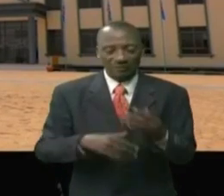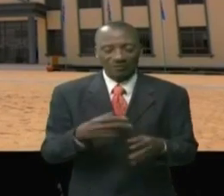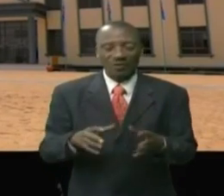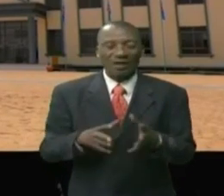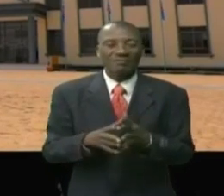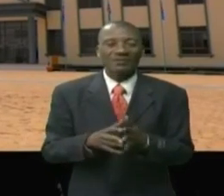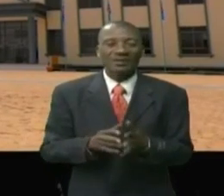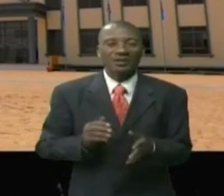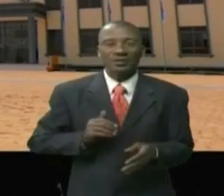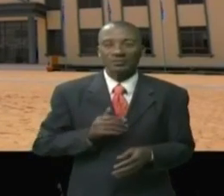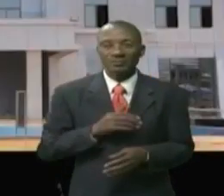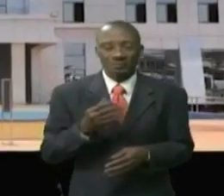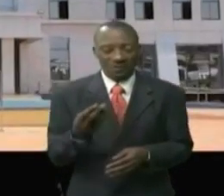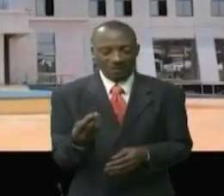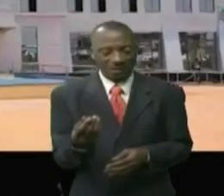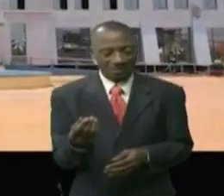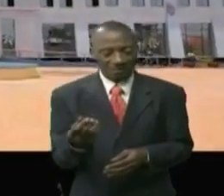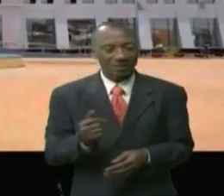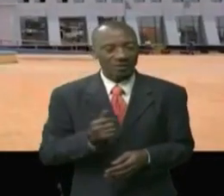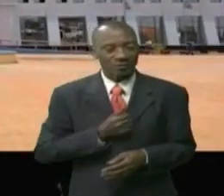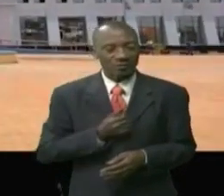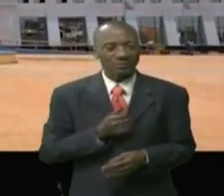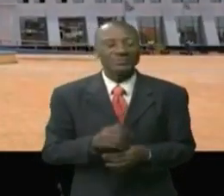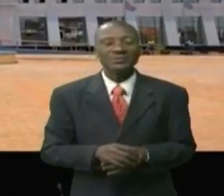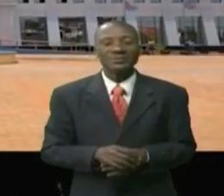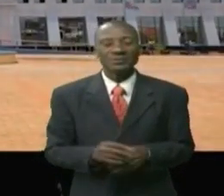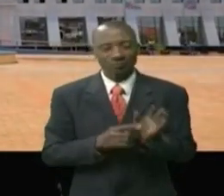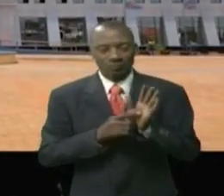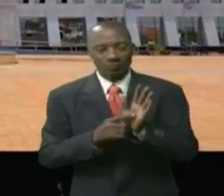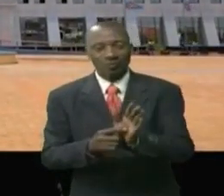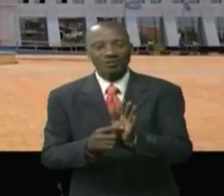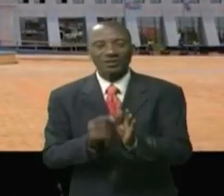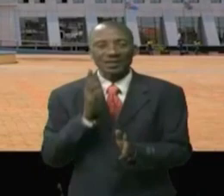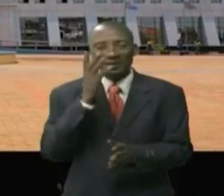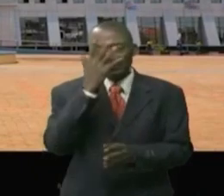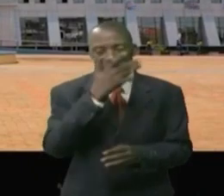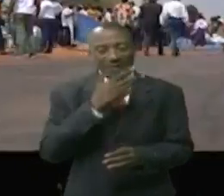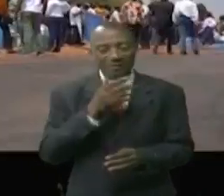cadre qui reflète euh l'image de la province du